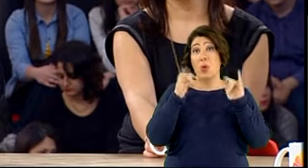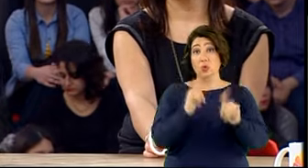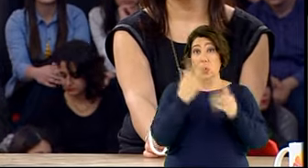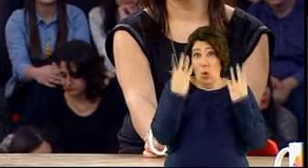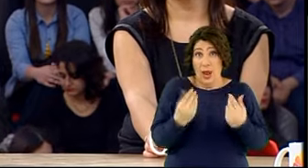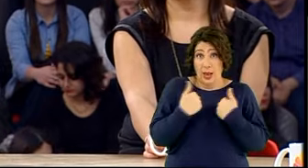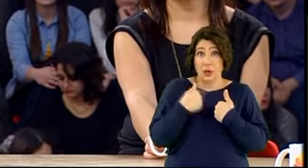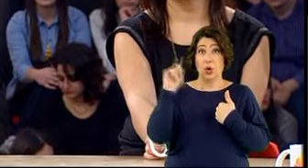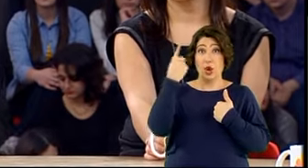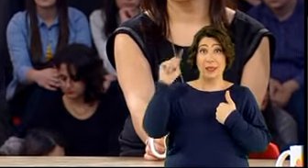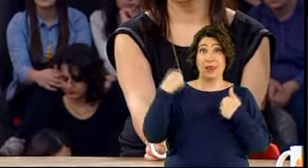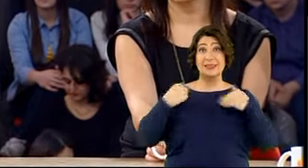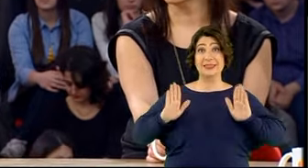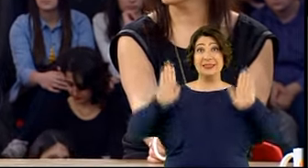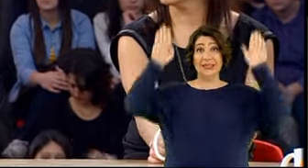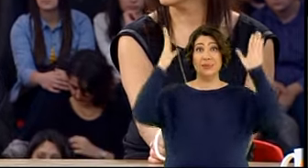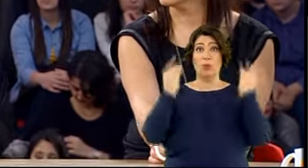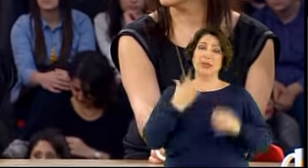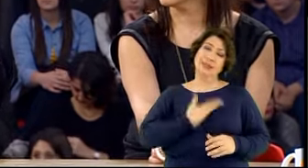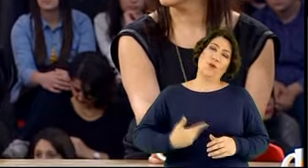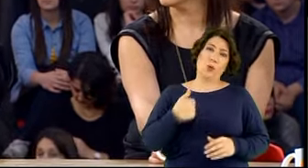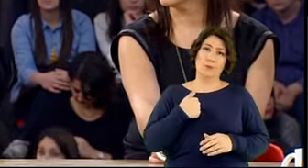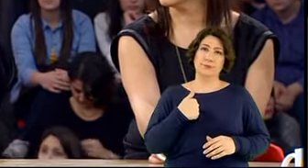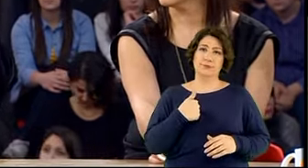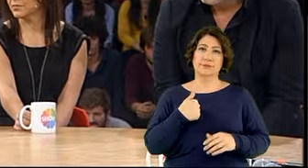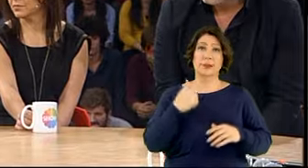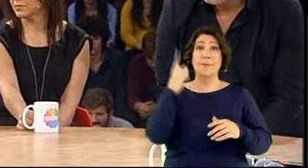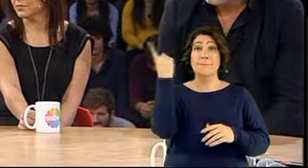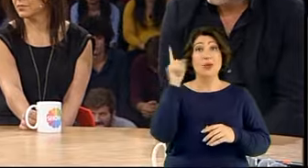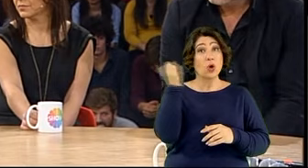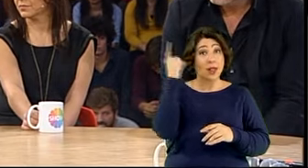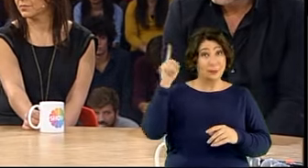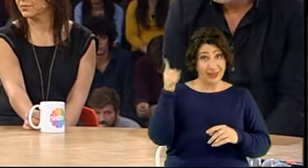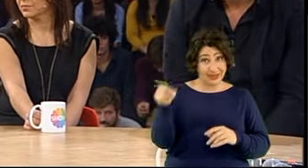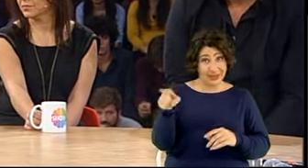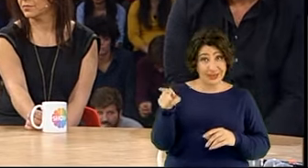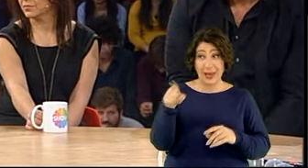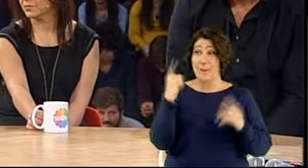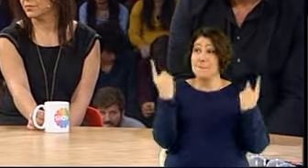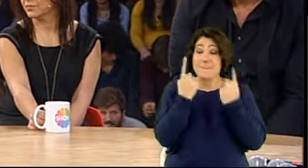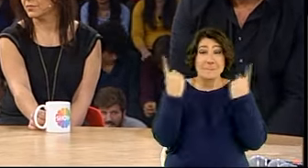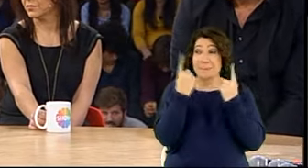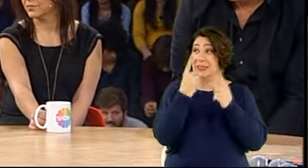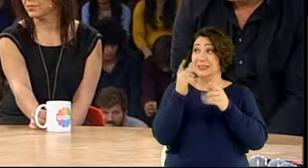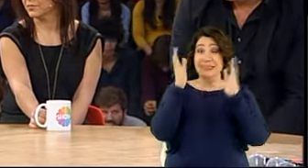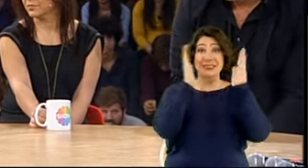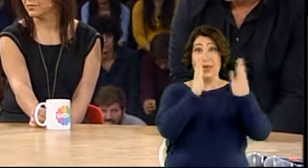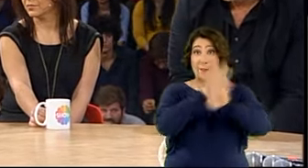yönetmene teslim olmayı seviyorum. Yani bir yönetmenin bir sahne bittiği